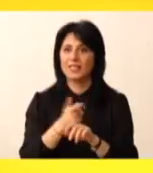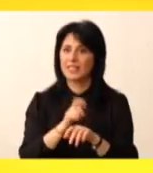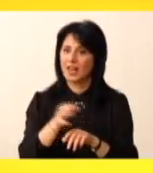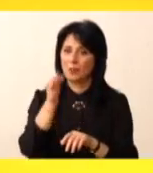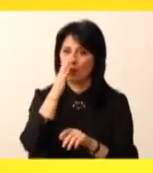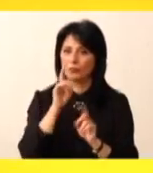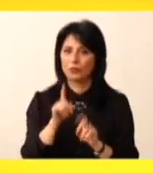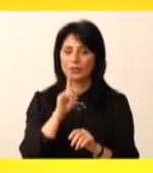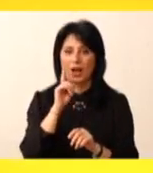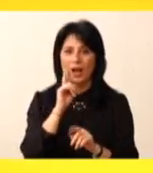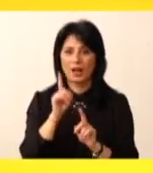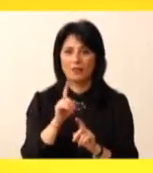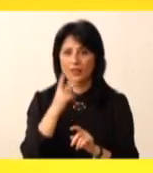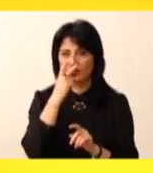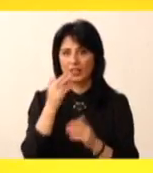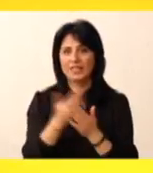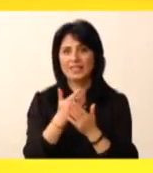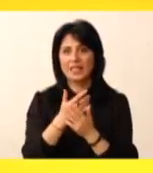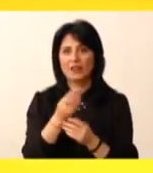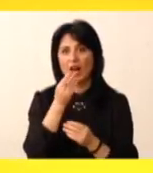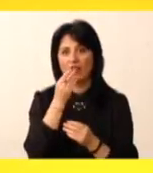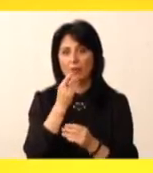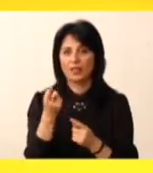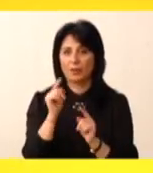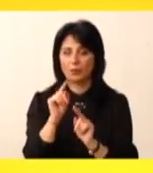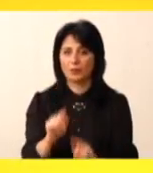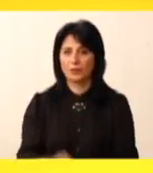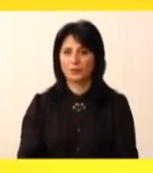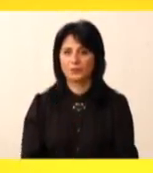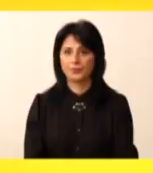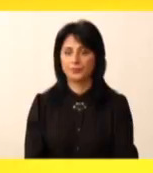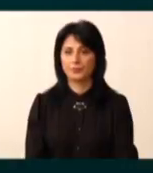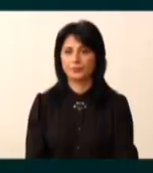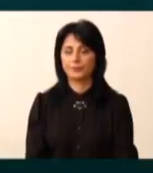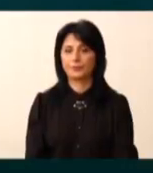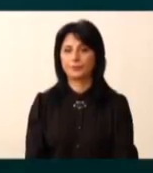ეს ტენდენცია. ნახოთ ახლის ბლოკი და კვების ბლოკი დაგიბრუნდებით.